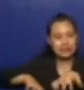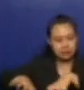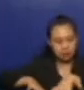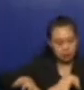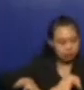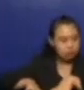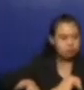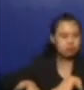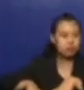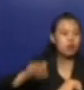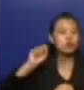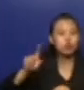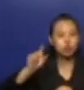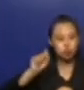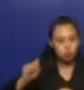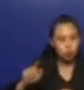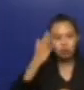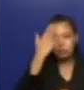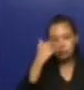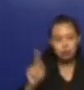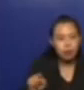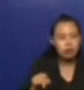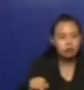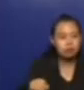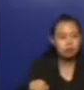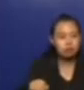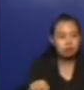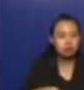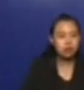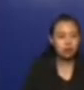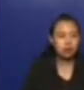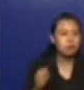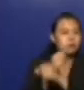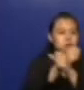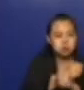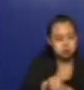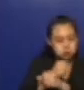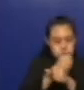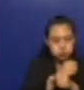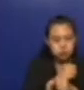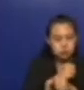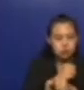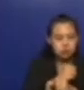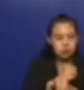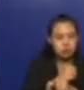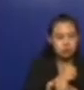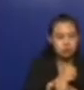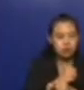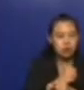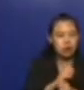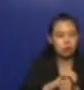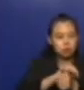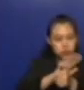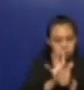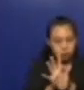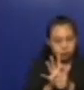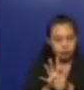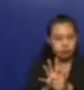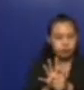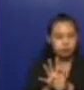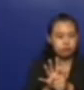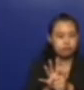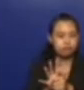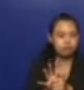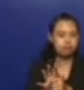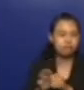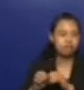การณ์ฉุกเฉินเพื่อการป้องกันโรคไวรัส2019